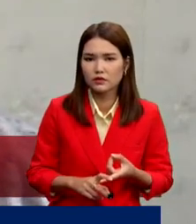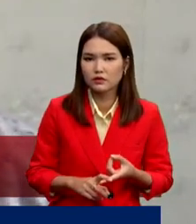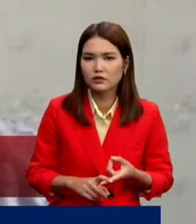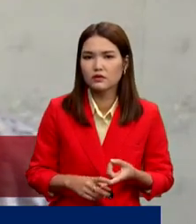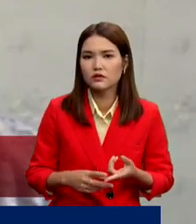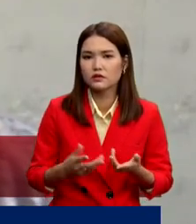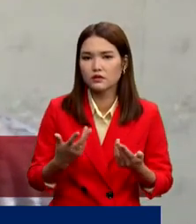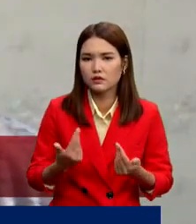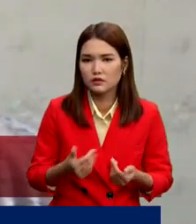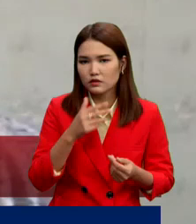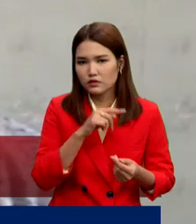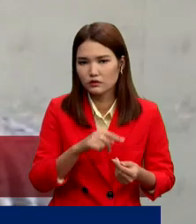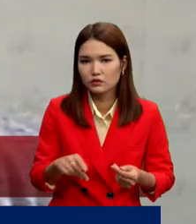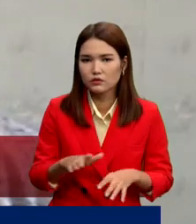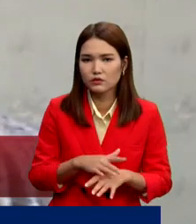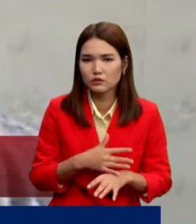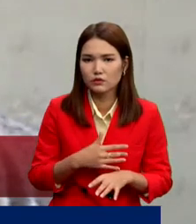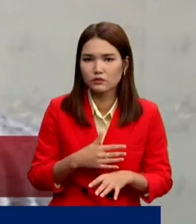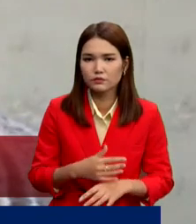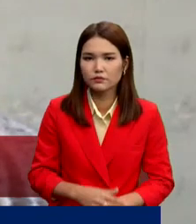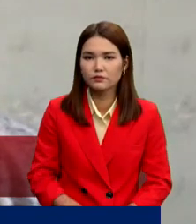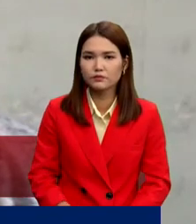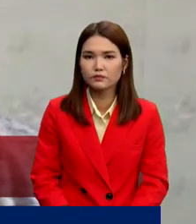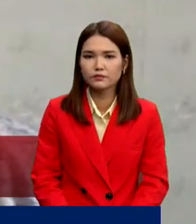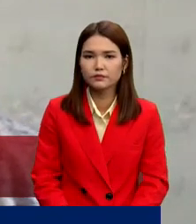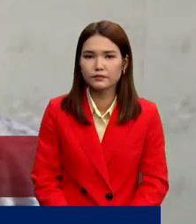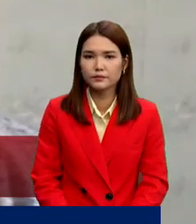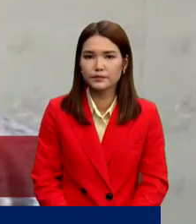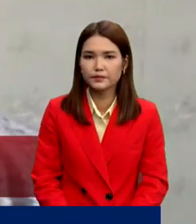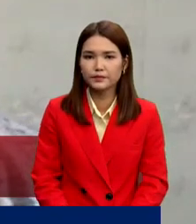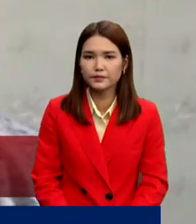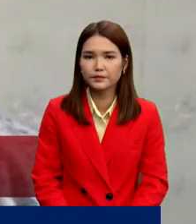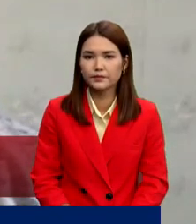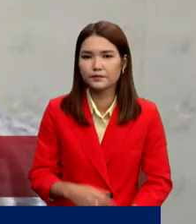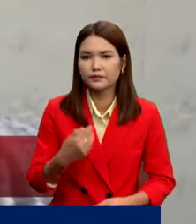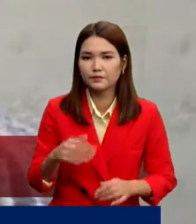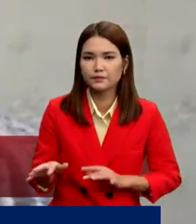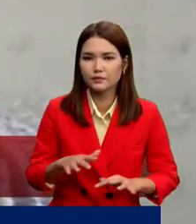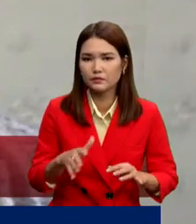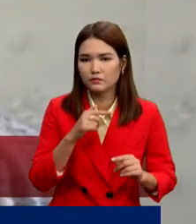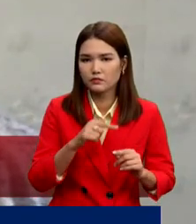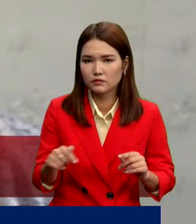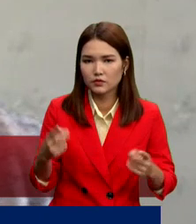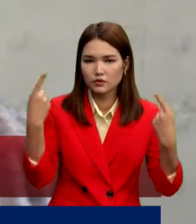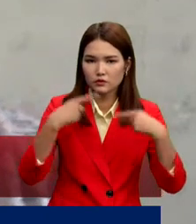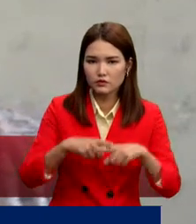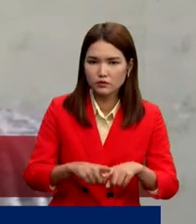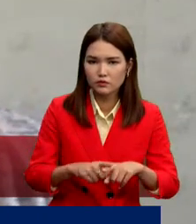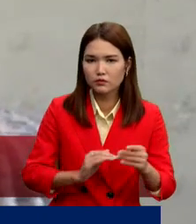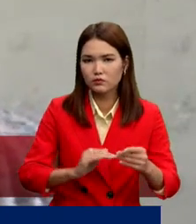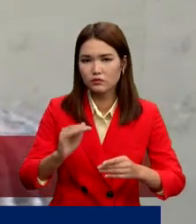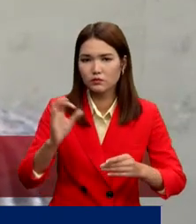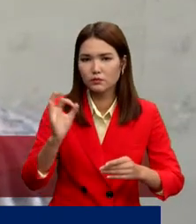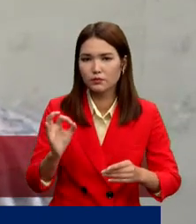Енді дәрігерлер не айтады, оны бір Құдай біледі. Бірақ мінекей, сосын мінекей, егер ойлану қабілеттігі, егер сіз көп